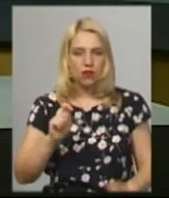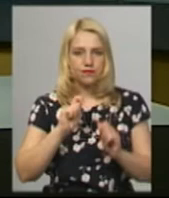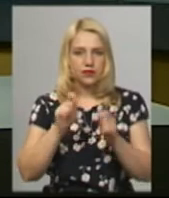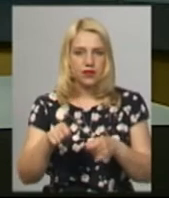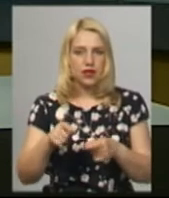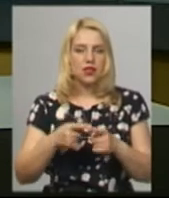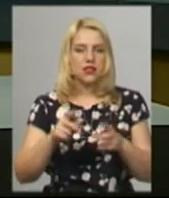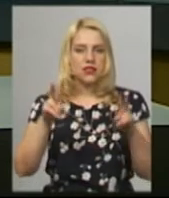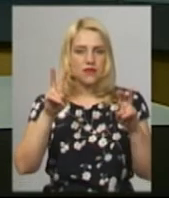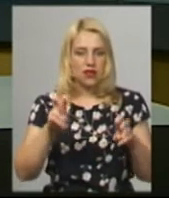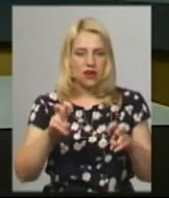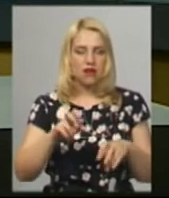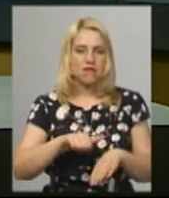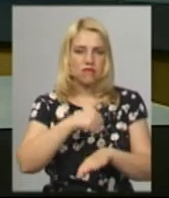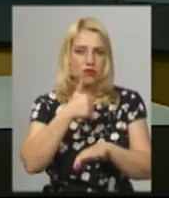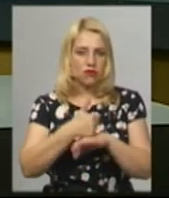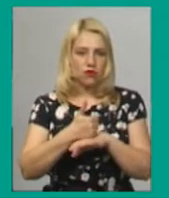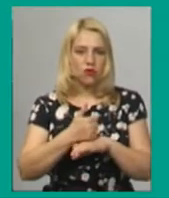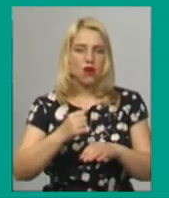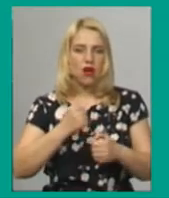звання генерала Хорунжого армії УНР.